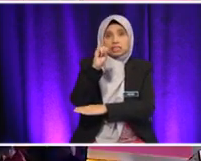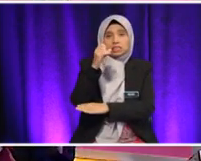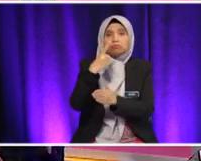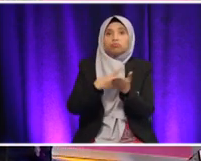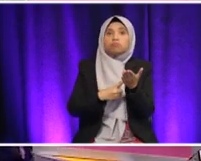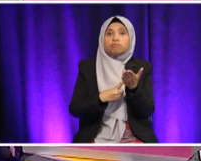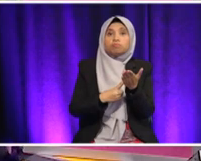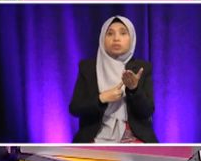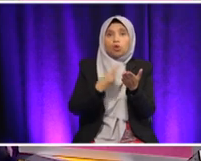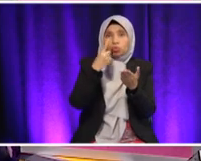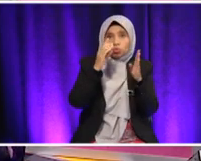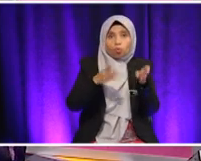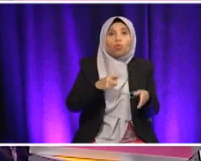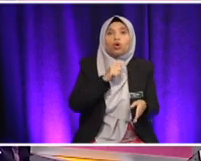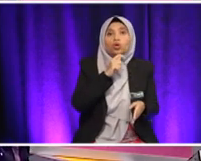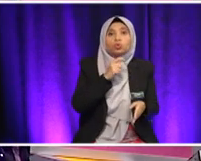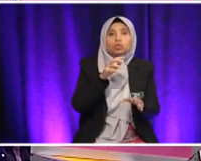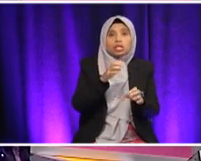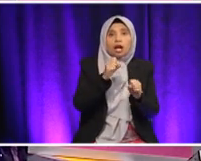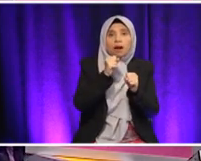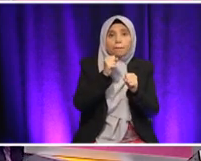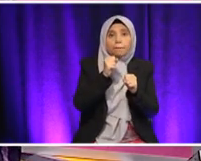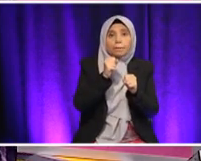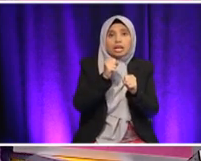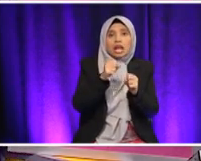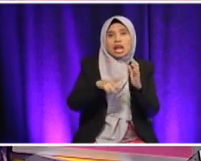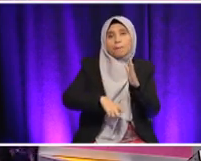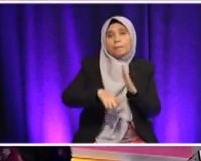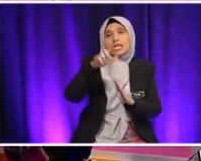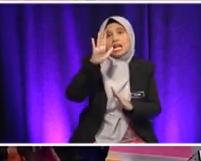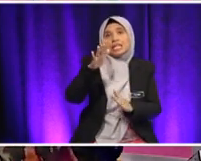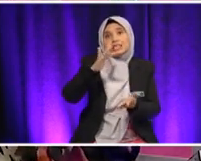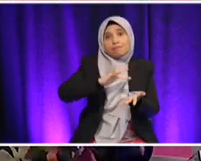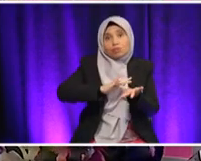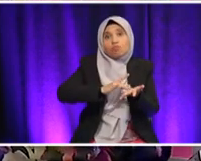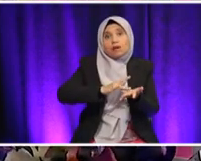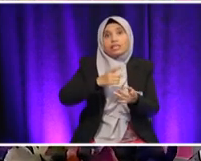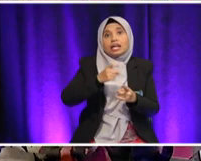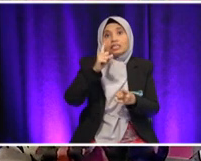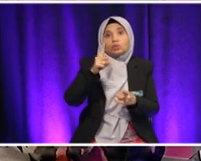untuk warga emas yang mengambil lebih daripada 5 obat-obatan pada satu-satu